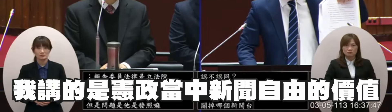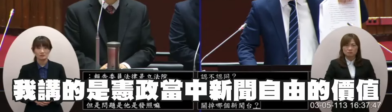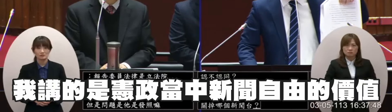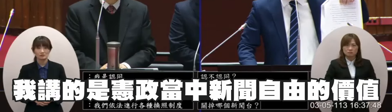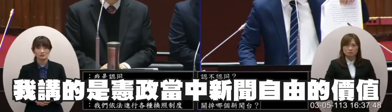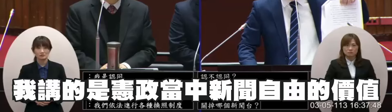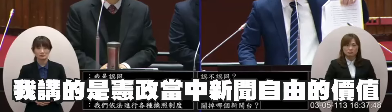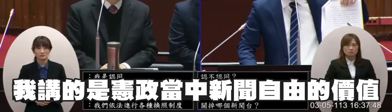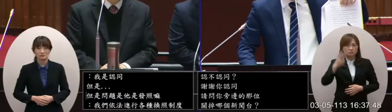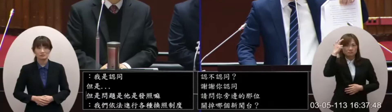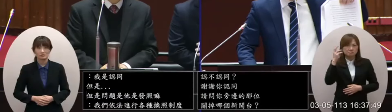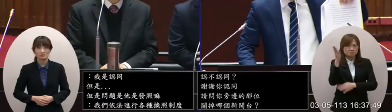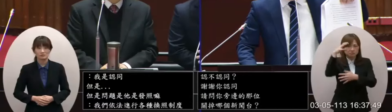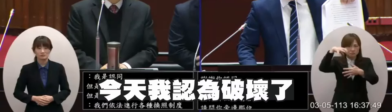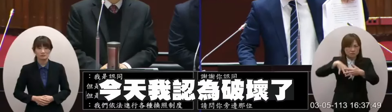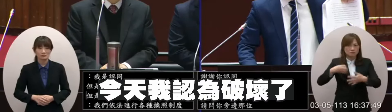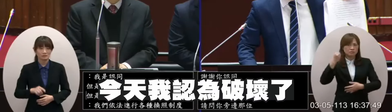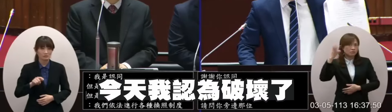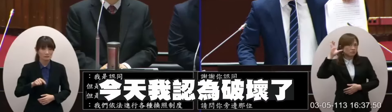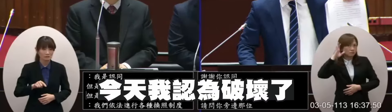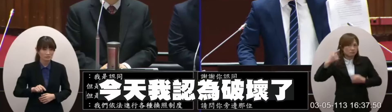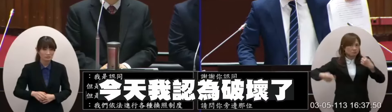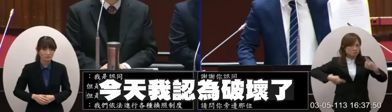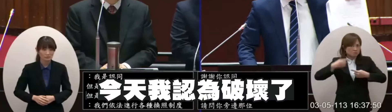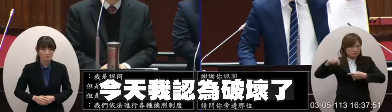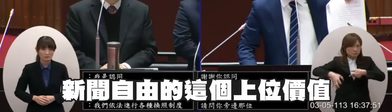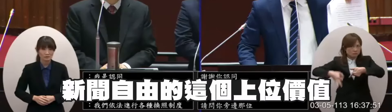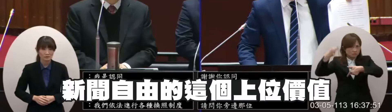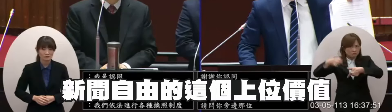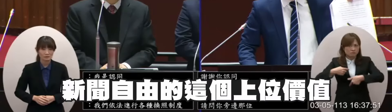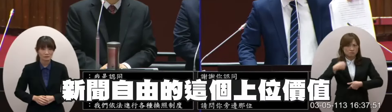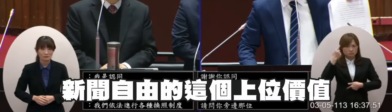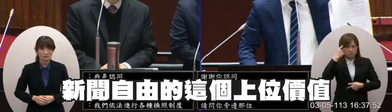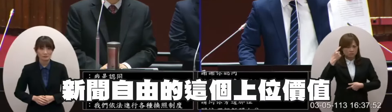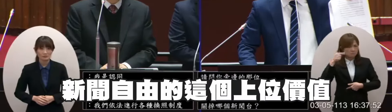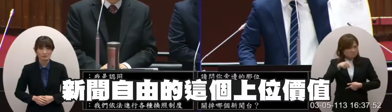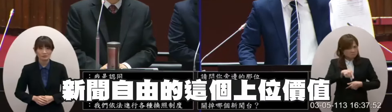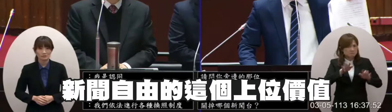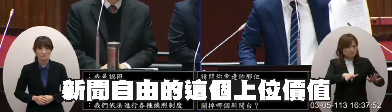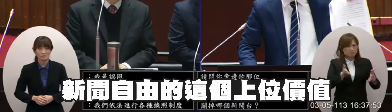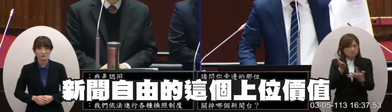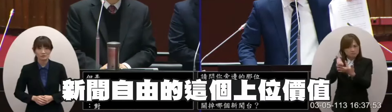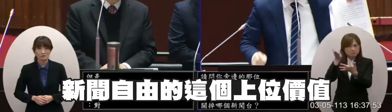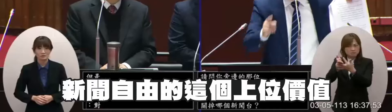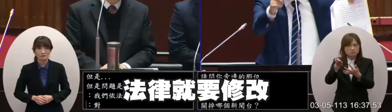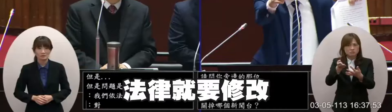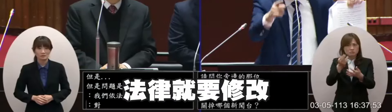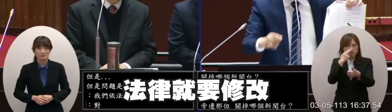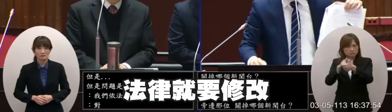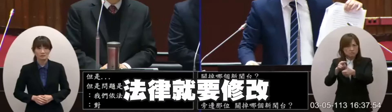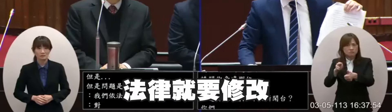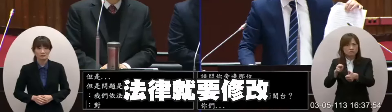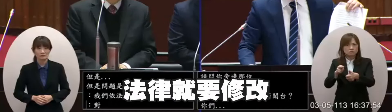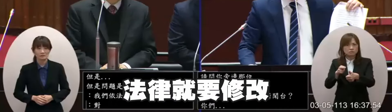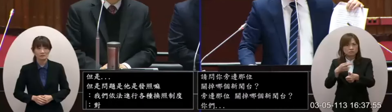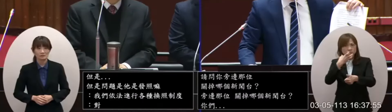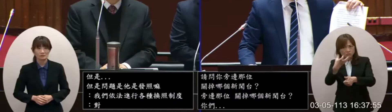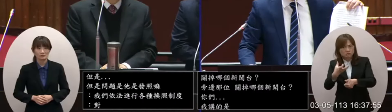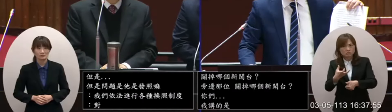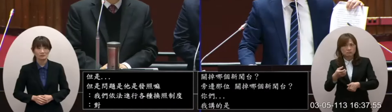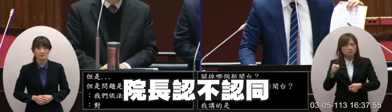自由的价值， 这个符合。 今天我认为破坏了新闻自由的这个上位价值，法律就要修